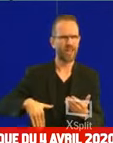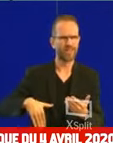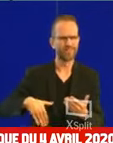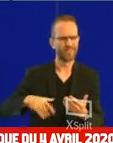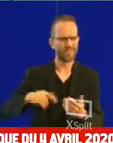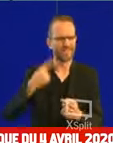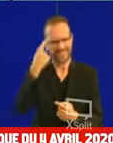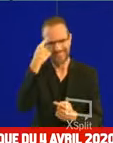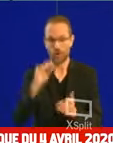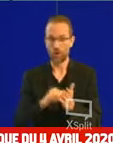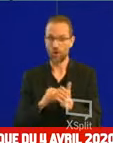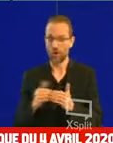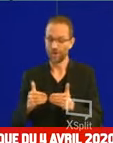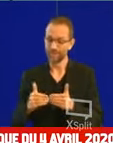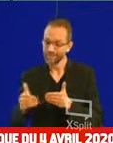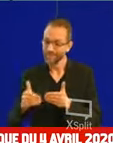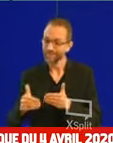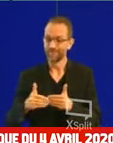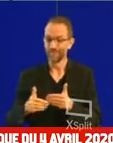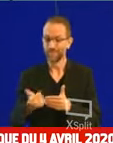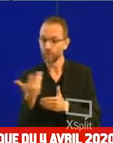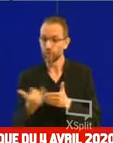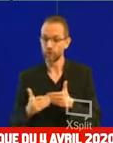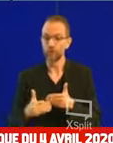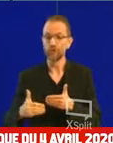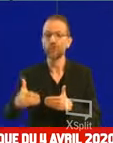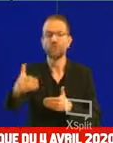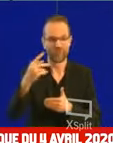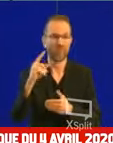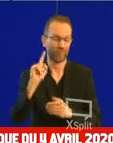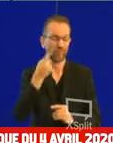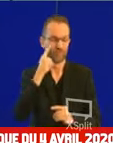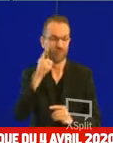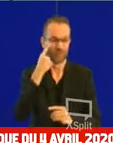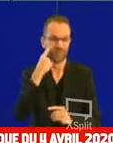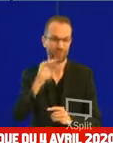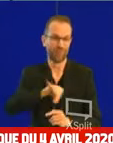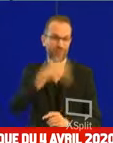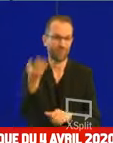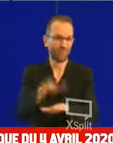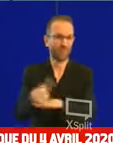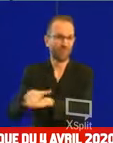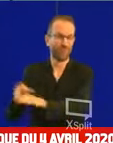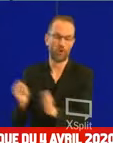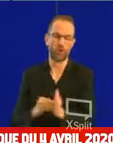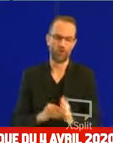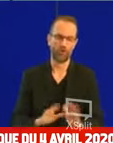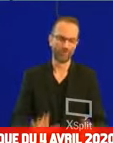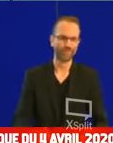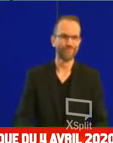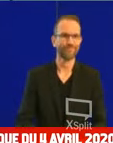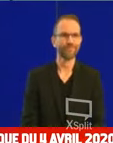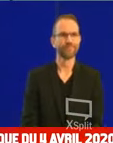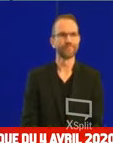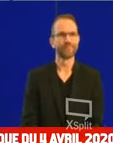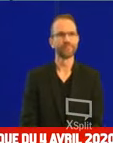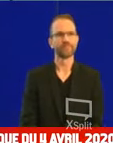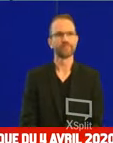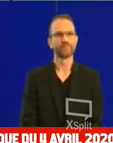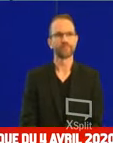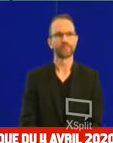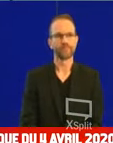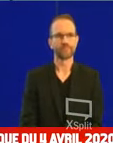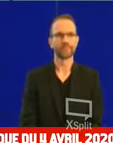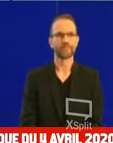de cette épidémie la mortalité la ou plutôt la surmortalité liée à